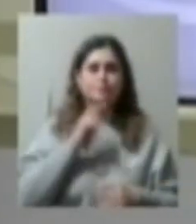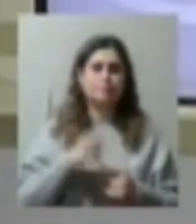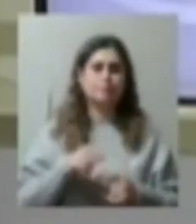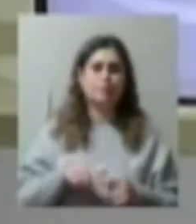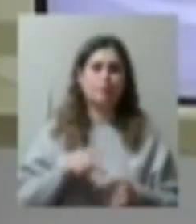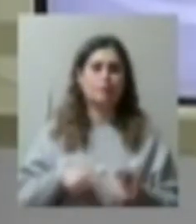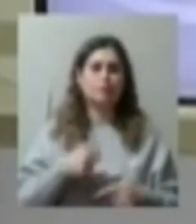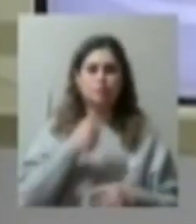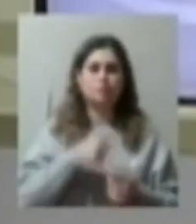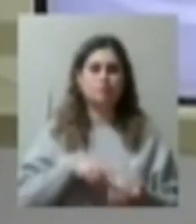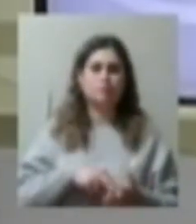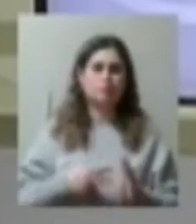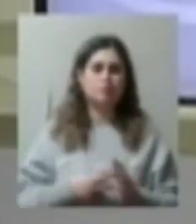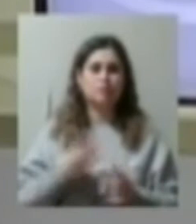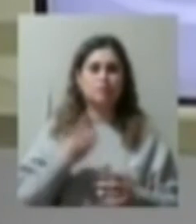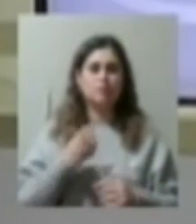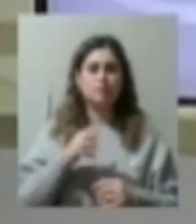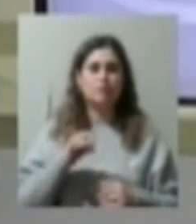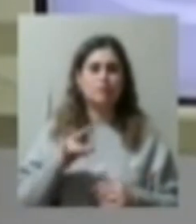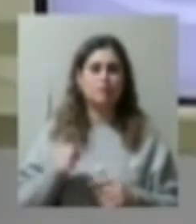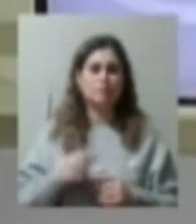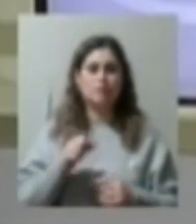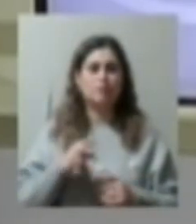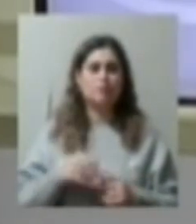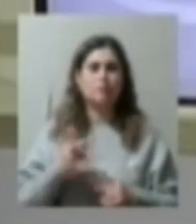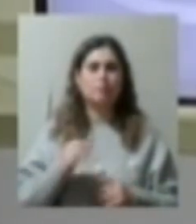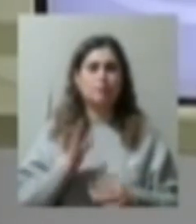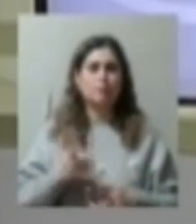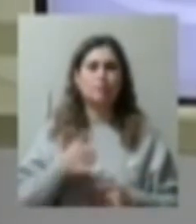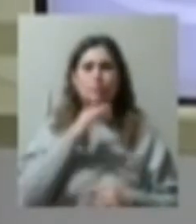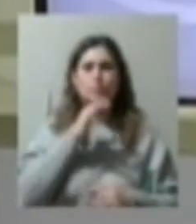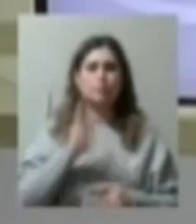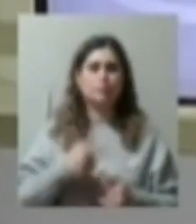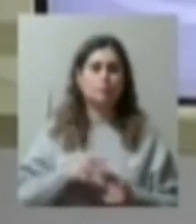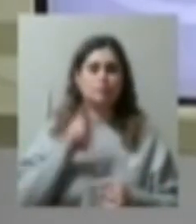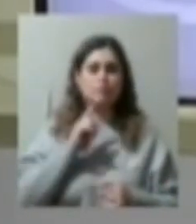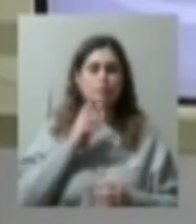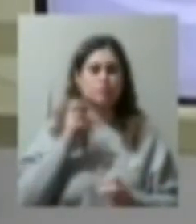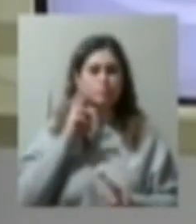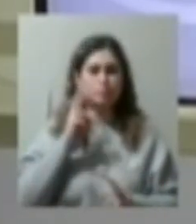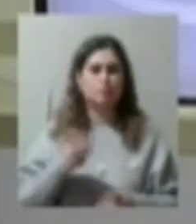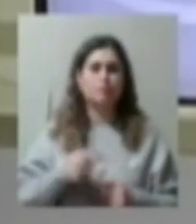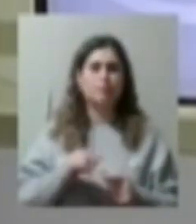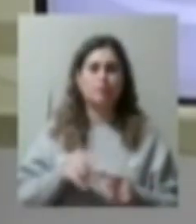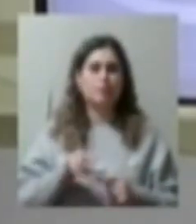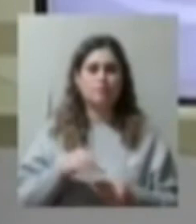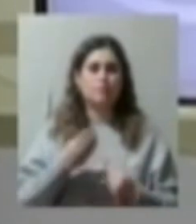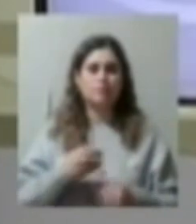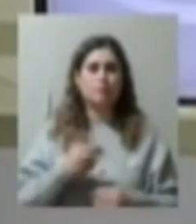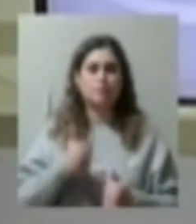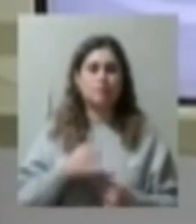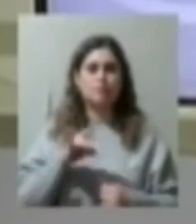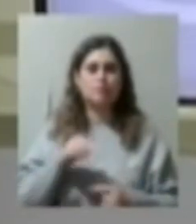наступному році заплановано 300 камер. Але де вони будуть, коли вони будуть, цього, на жаль, ми не знаємо. Але те, що вони дають позитивний результат,